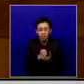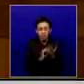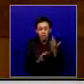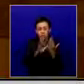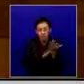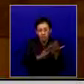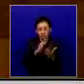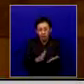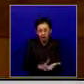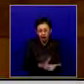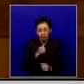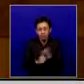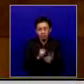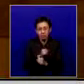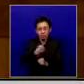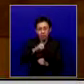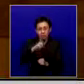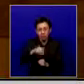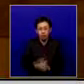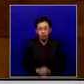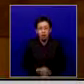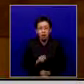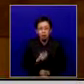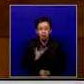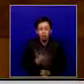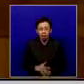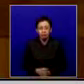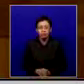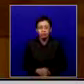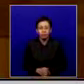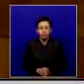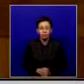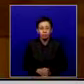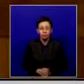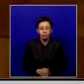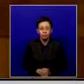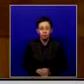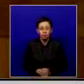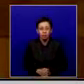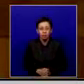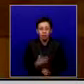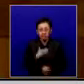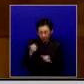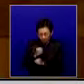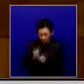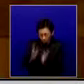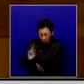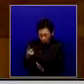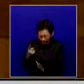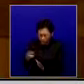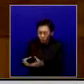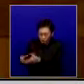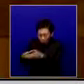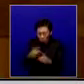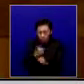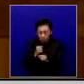แล้วเบื่อเต็มที่แล้วอยากสร้างคนใหม่ๆเข้ามาดูแลแ